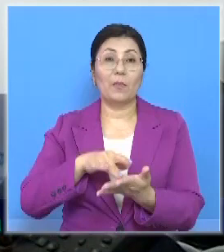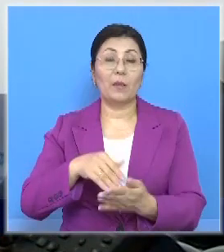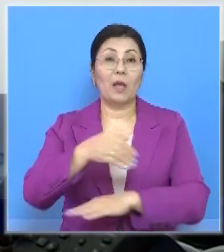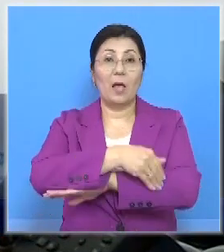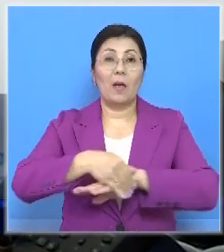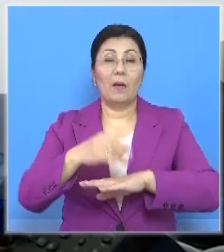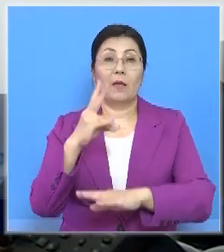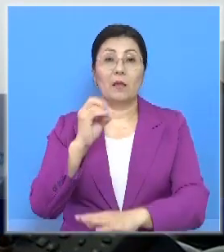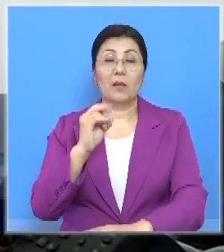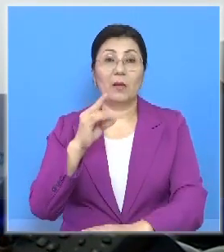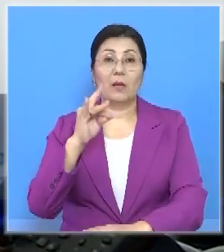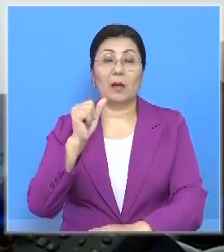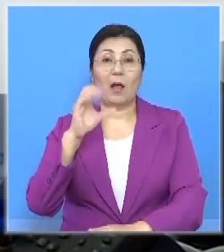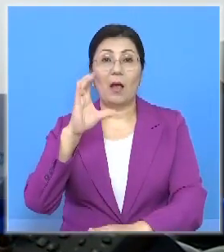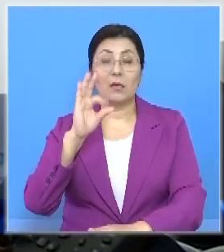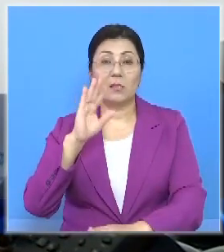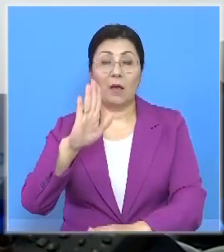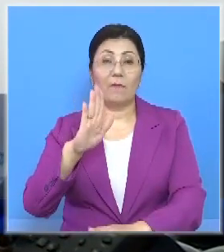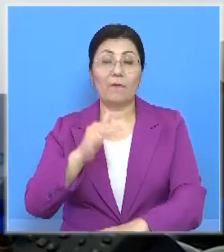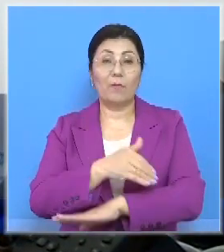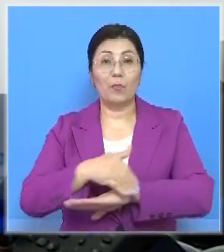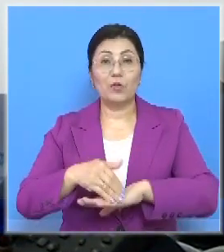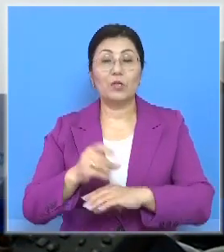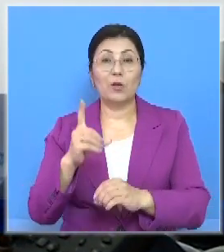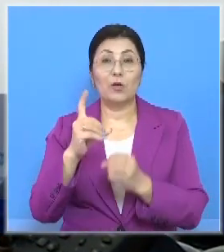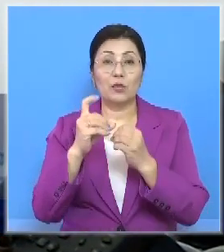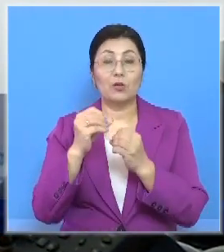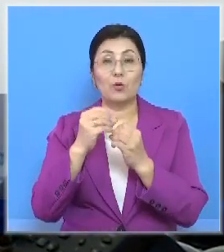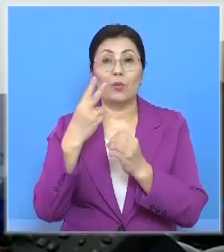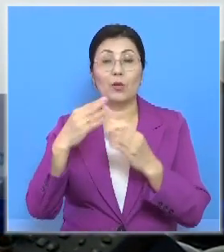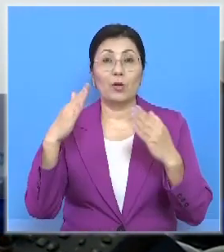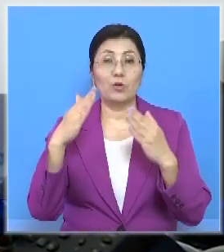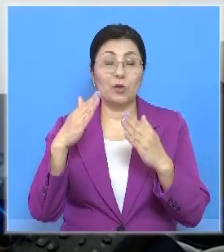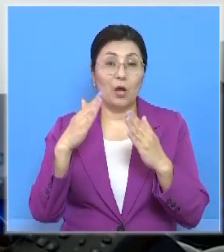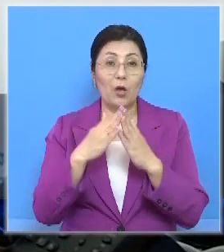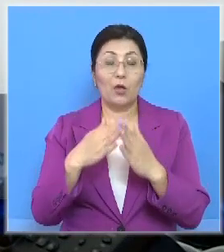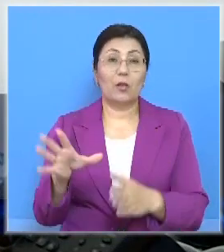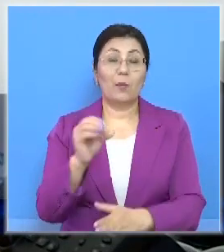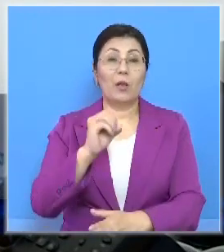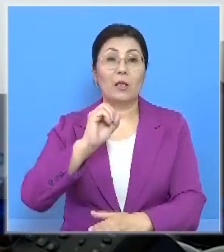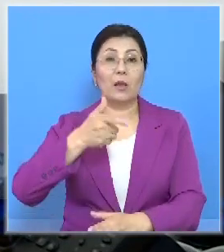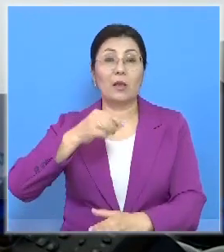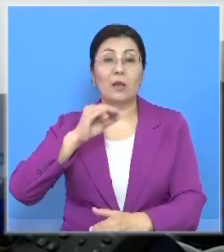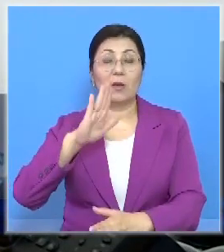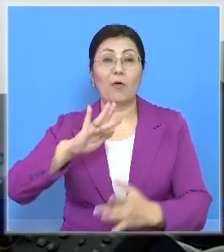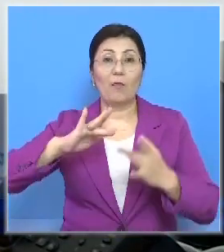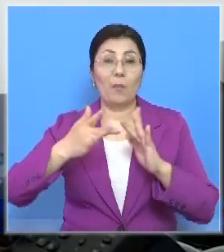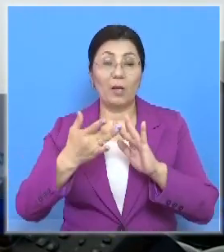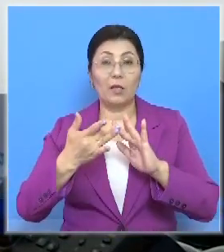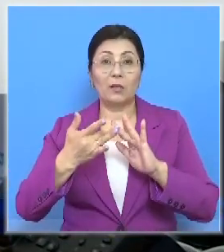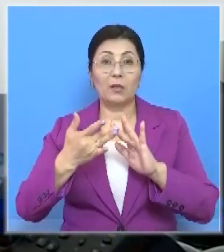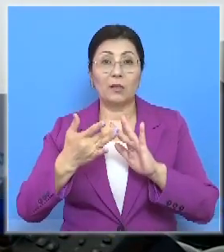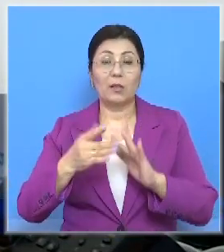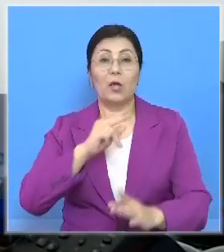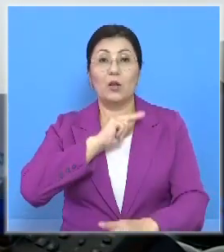112-ші үйді ғимаратта орналасатын болады. Барлығы егов портал арқылы және интернет арқылы